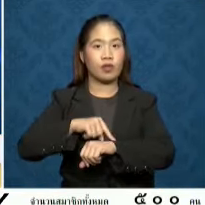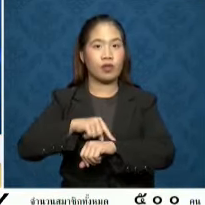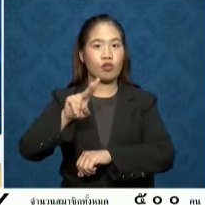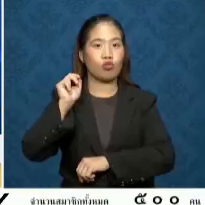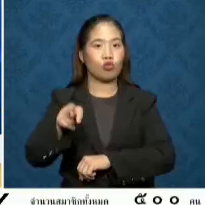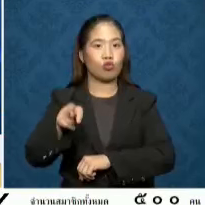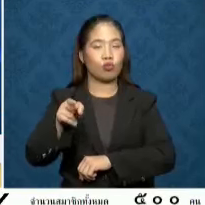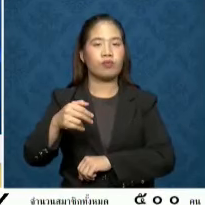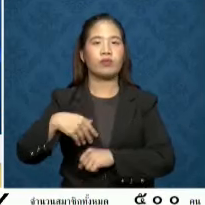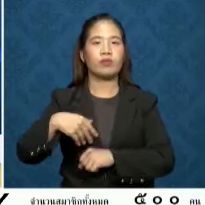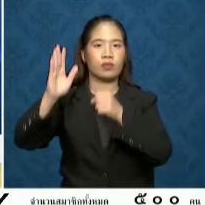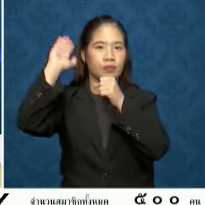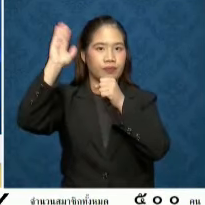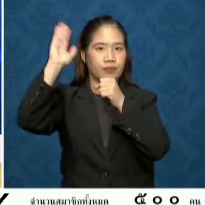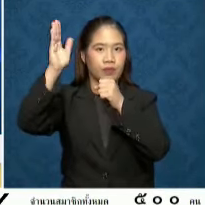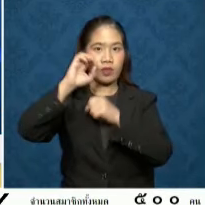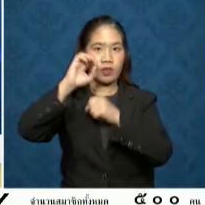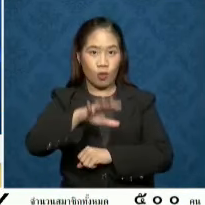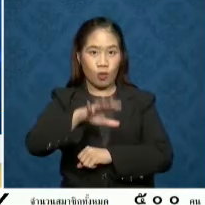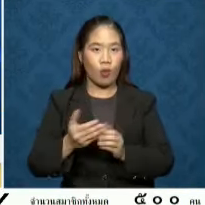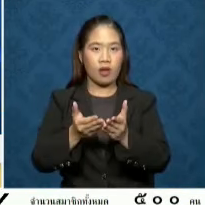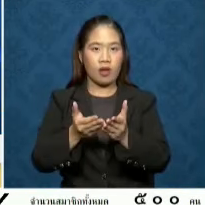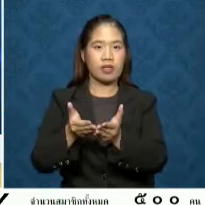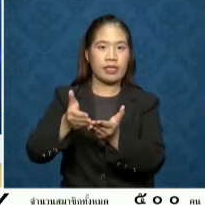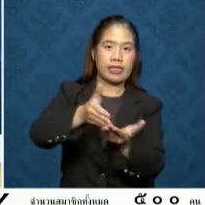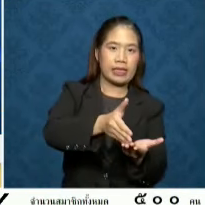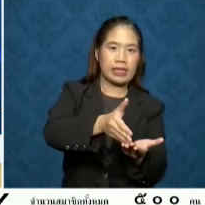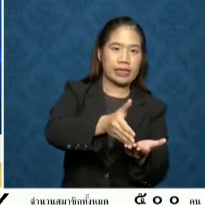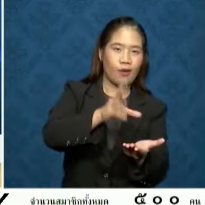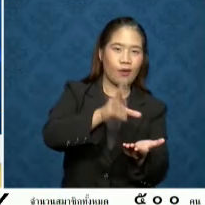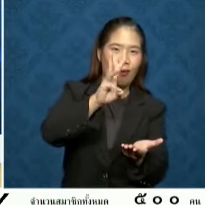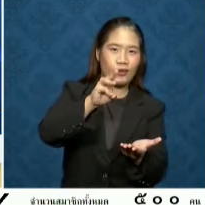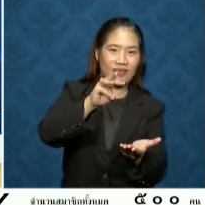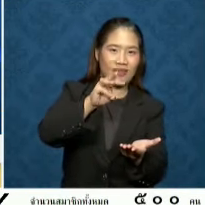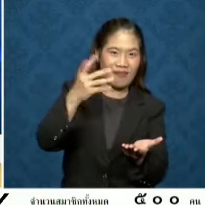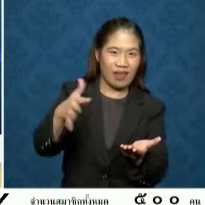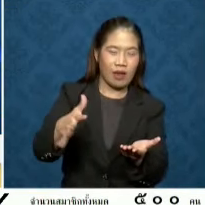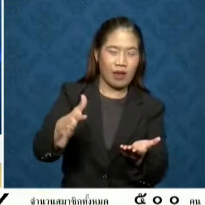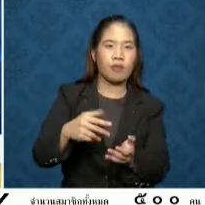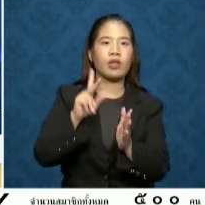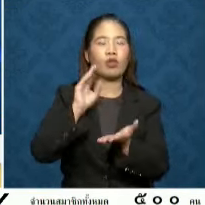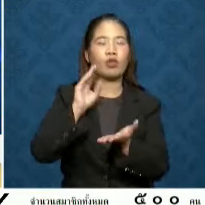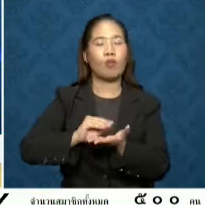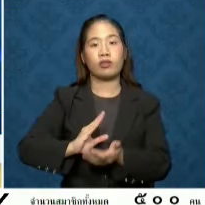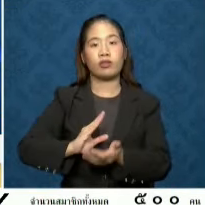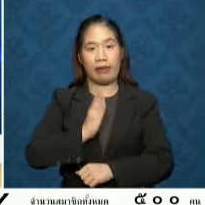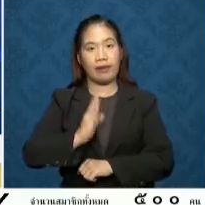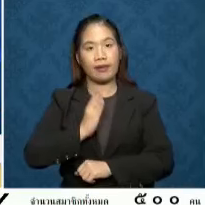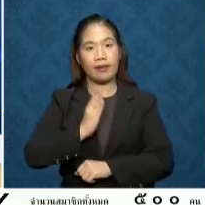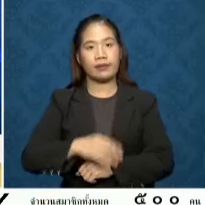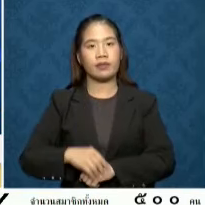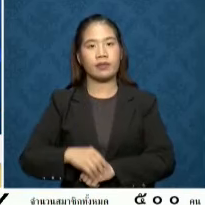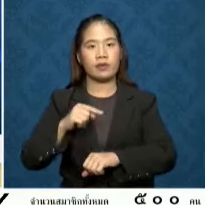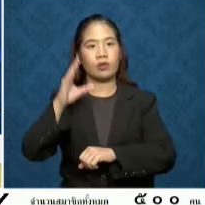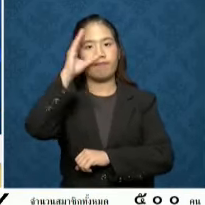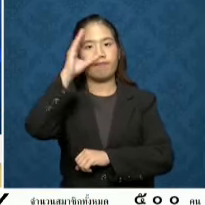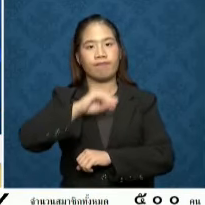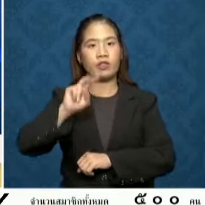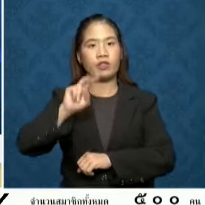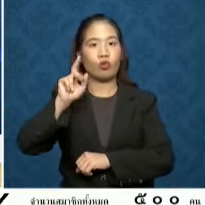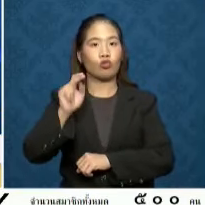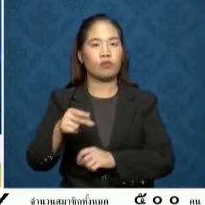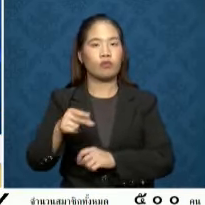โฆษกทรก็ออกมาบอกว่าเรือเอียงไป60องศาแล้วนี่คือข้อมูลที่เป็นทางการนะครับว่า60องศาแล้วตอน2ทุ่มแต่ไม่มีการช่วยเหลือไป